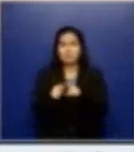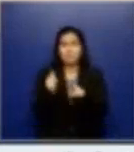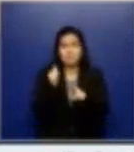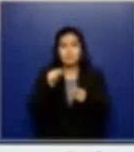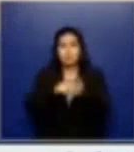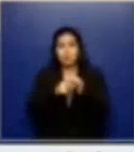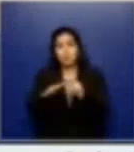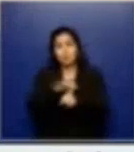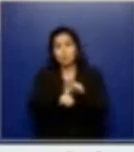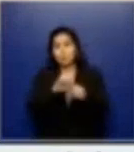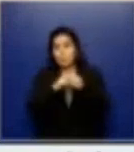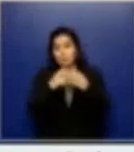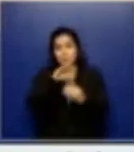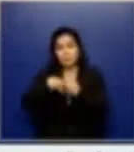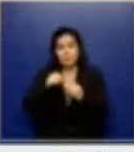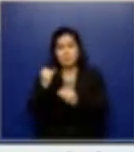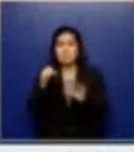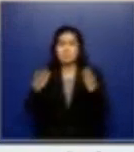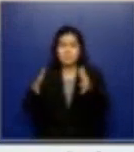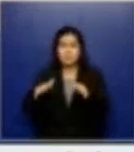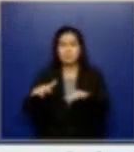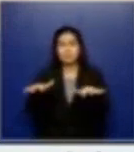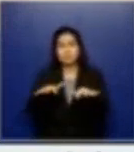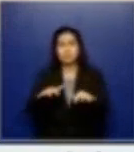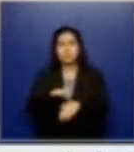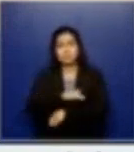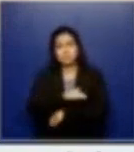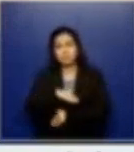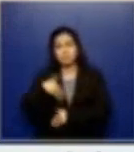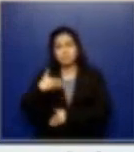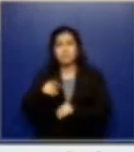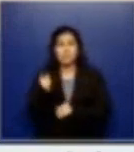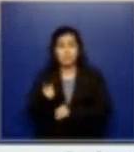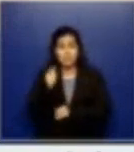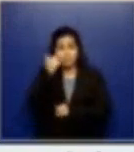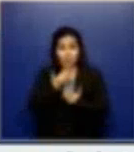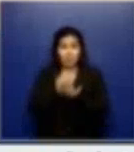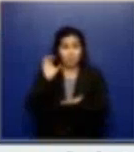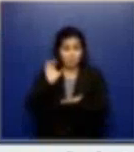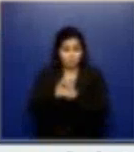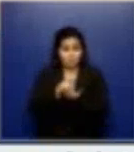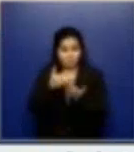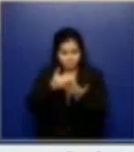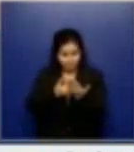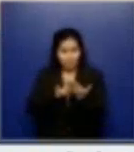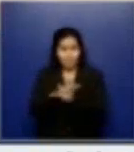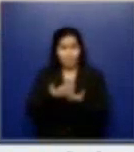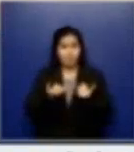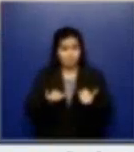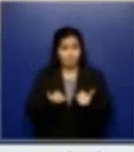ไรขึ้นก็จริงอ่ะเพราะอะไรครับเพราะว่างบประมาณฉบับนี้นี่ที่กำลังพิจารณาอยู่เนี่ย